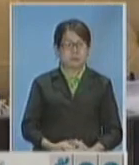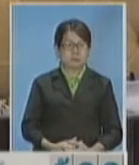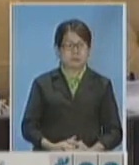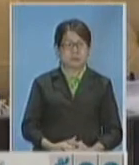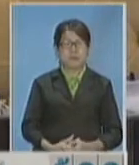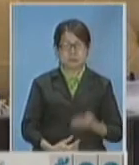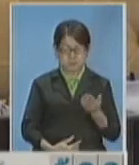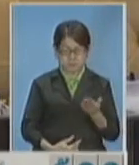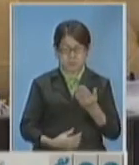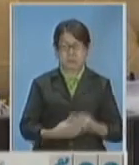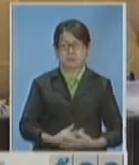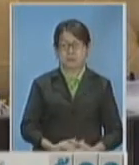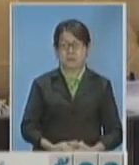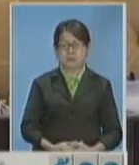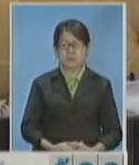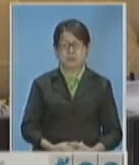หมอเชิญครับ